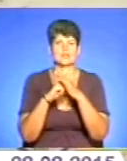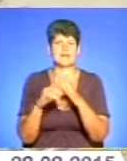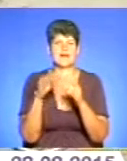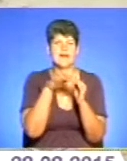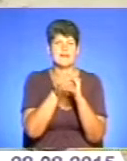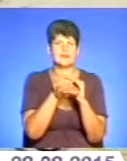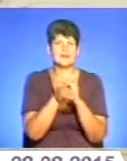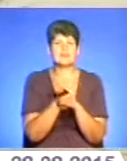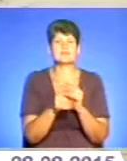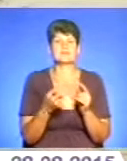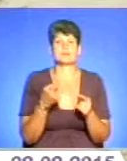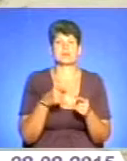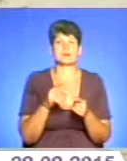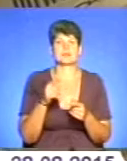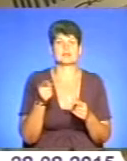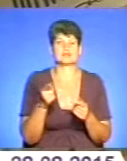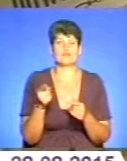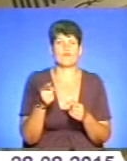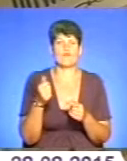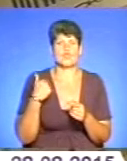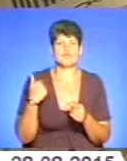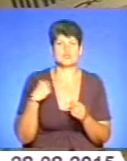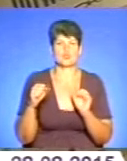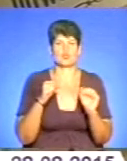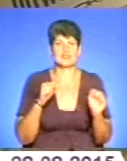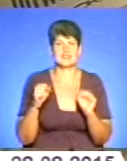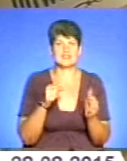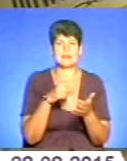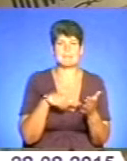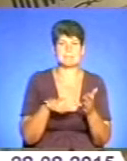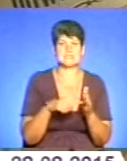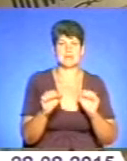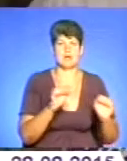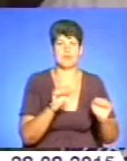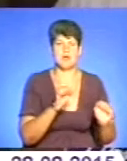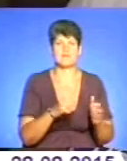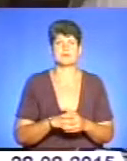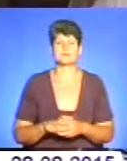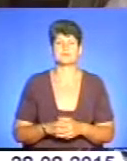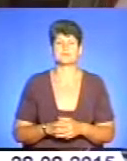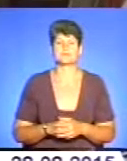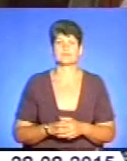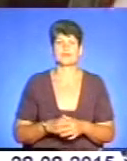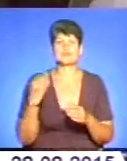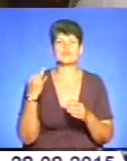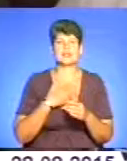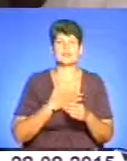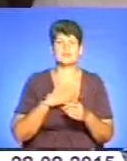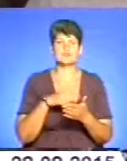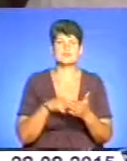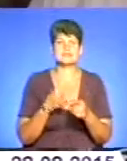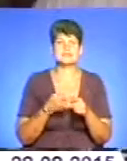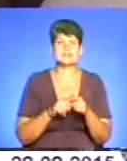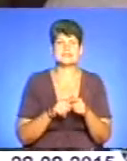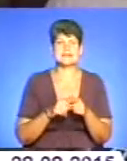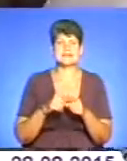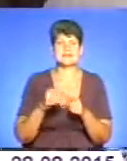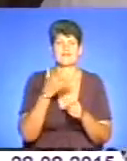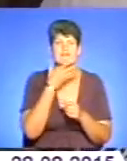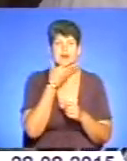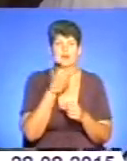них Тернопільський міський магістрат, воєводське управління, міська управа. Історія нашого міста – це історія славного міста,